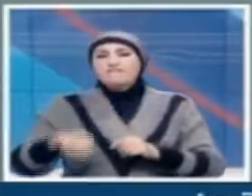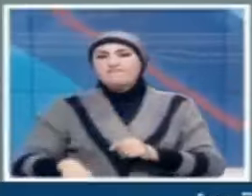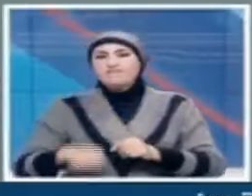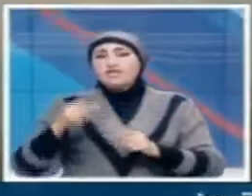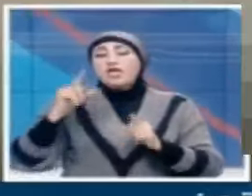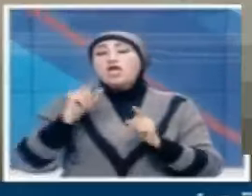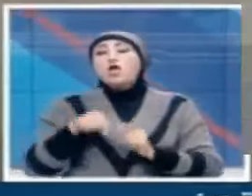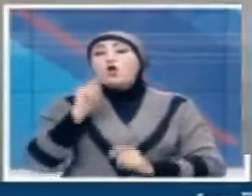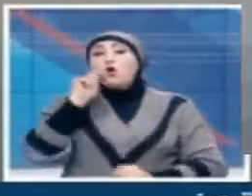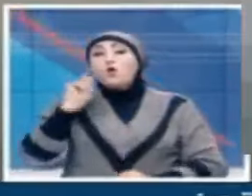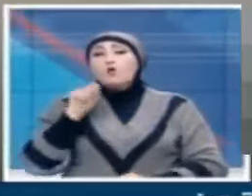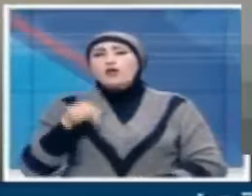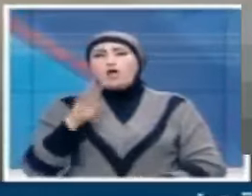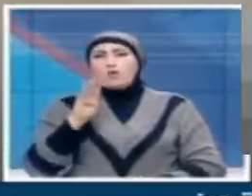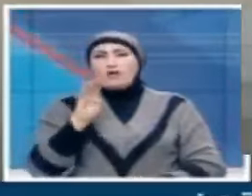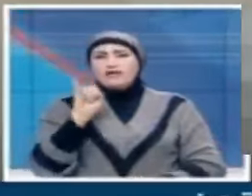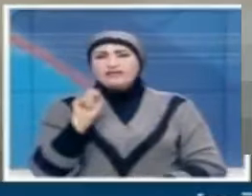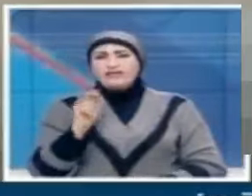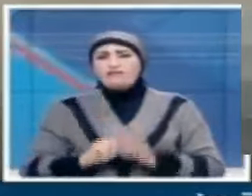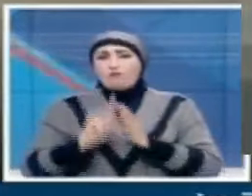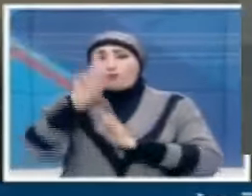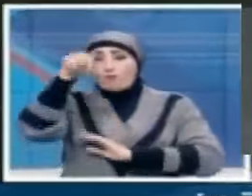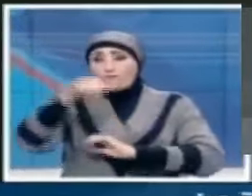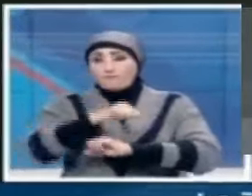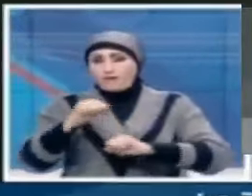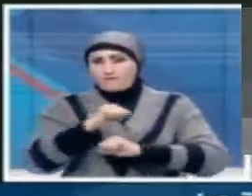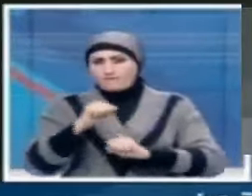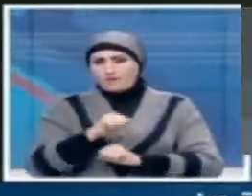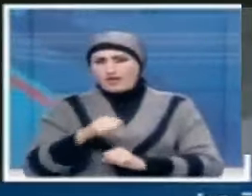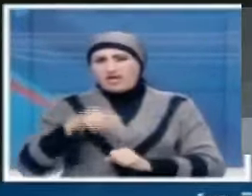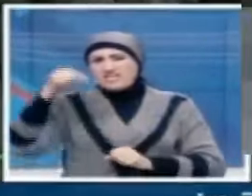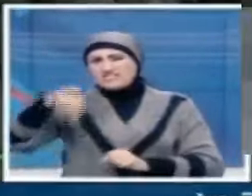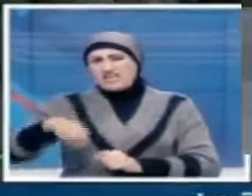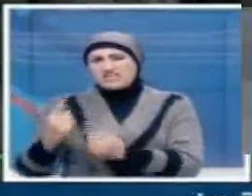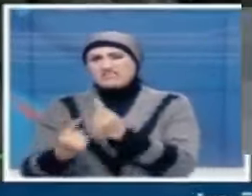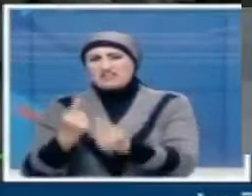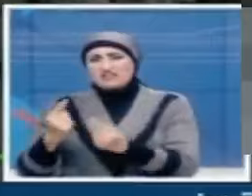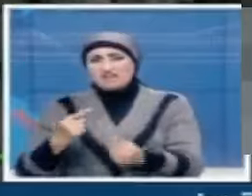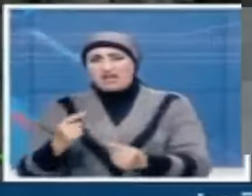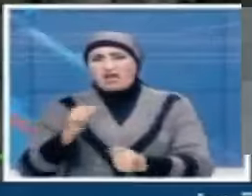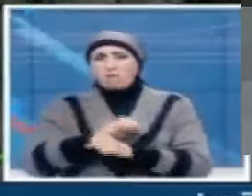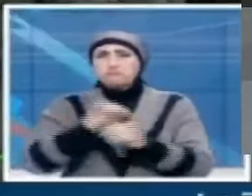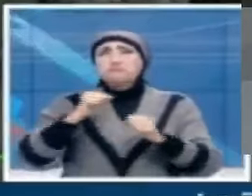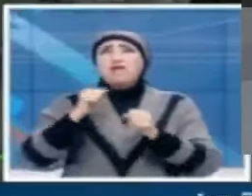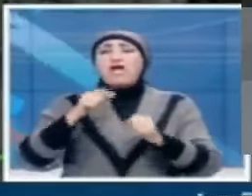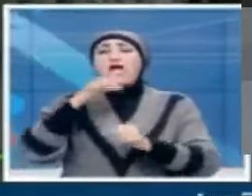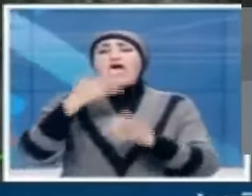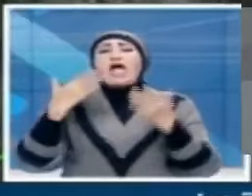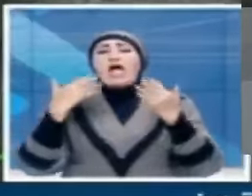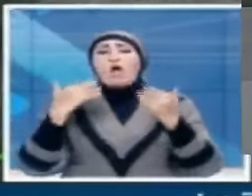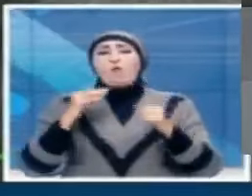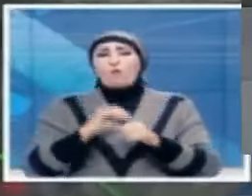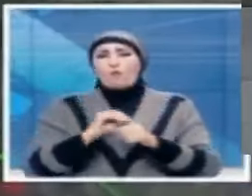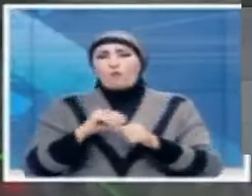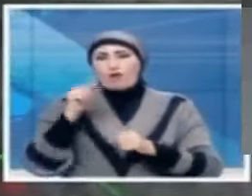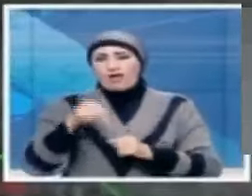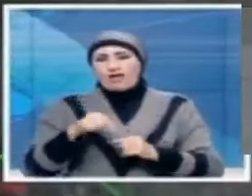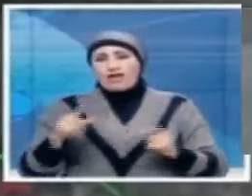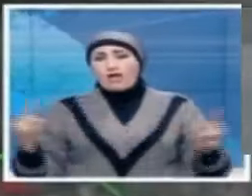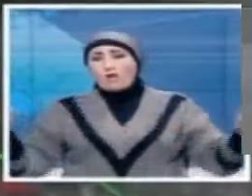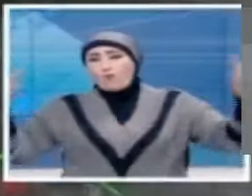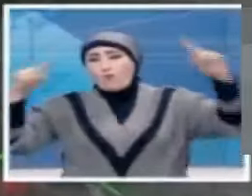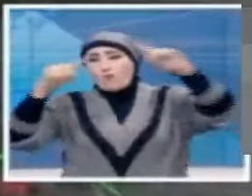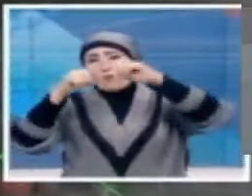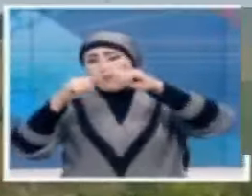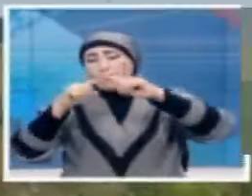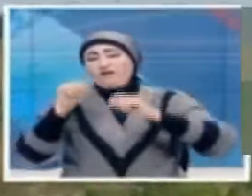أعلنت كييف أن المقذوفات الروسية إما أنها سقطت في الحقول أو انفجرت في الهواء أو طالتها وسائل